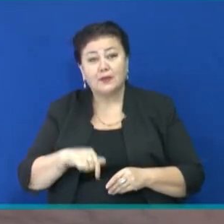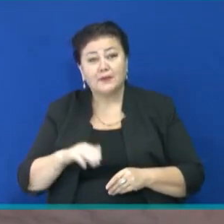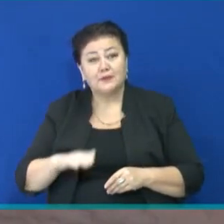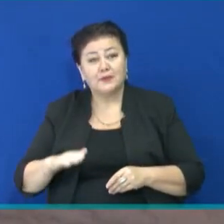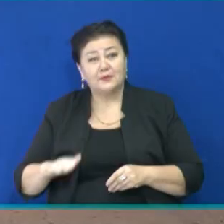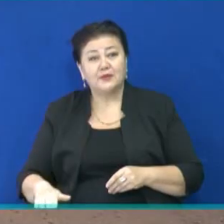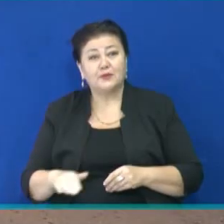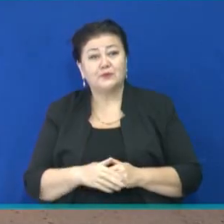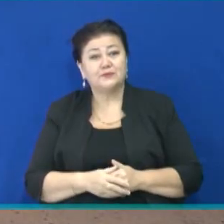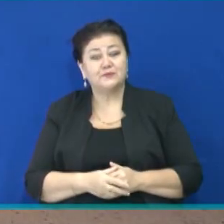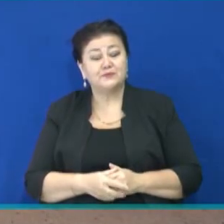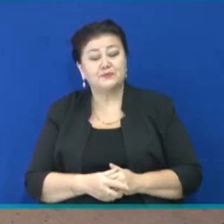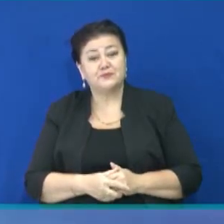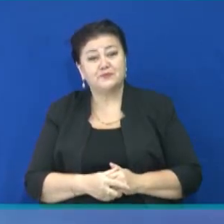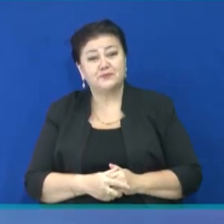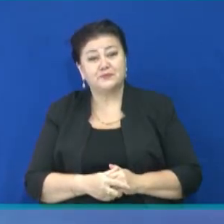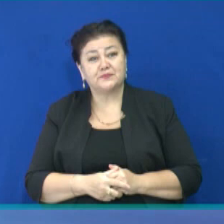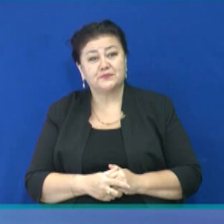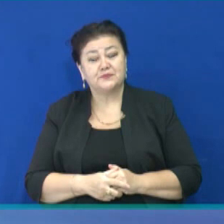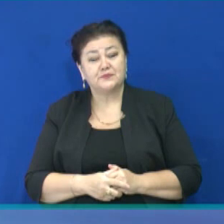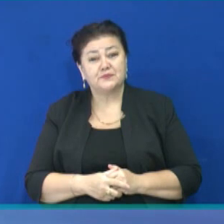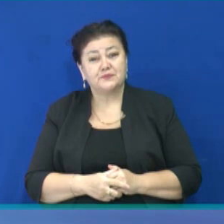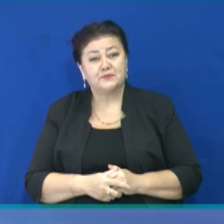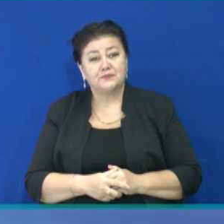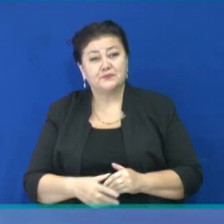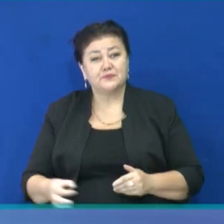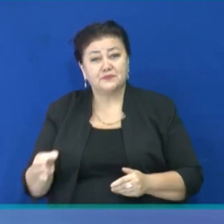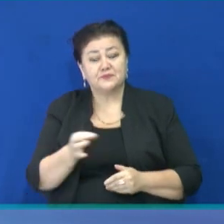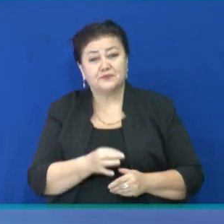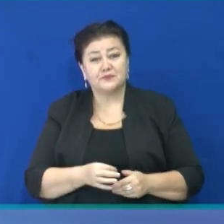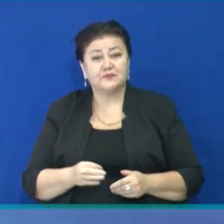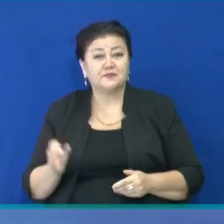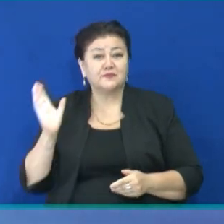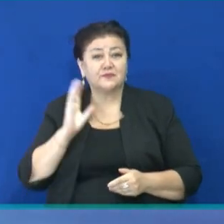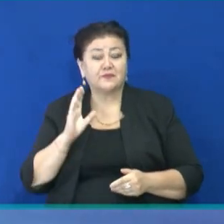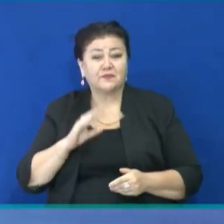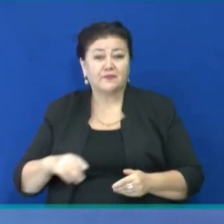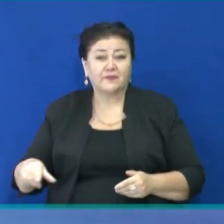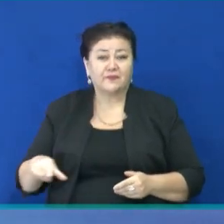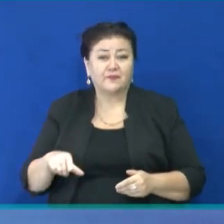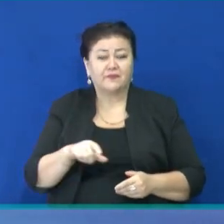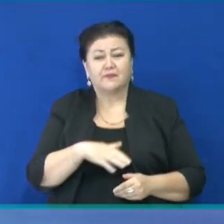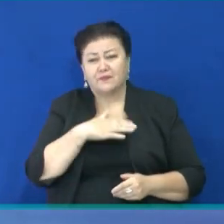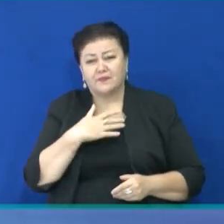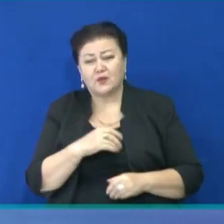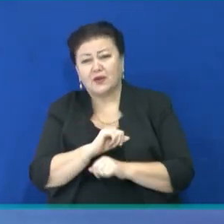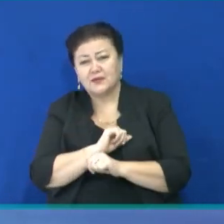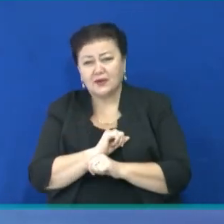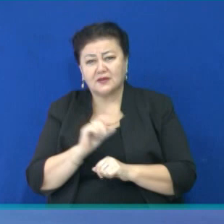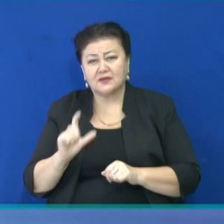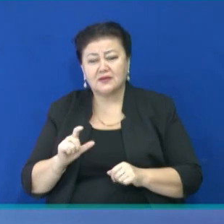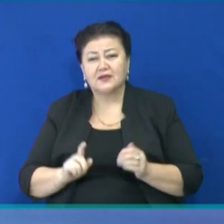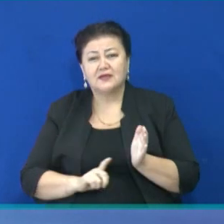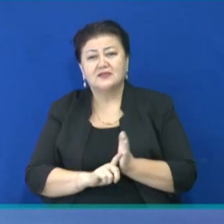Мағзұмов, Анатолий Тернов, Семей телеарнасы. Облыстағы өзен көлдерде демалушылар көп. Шомылу маусымы